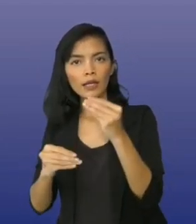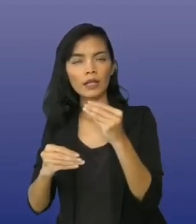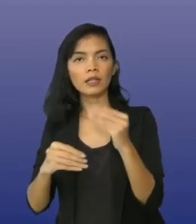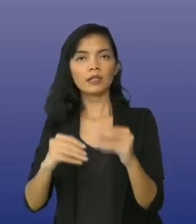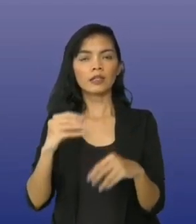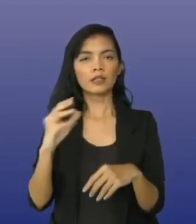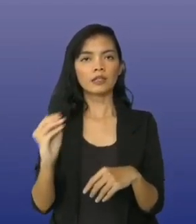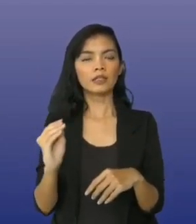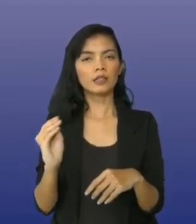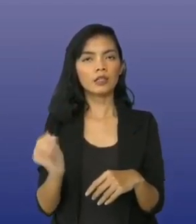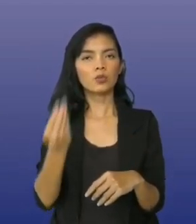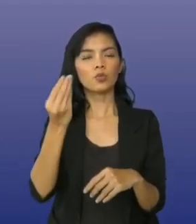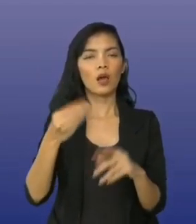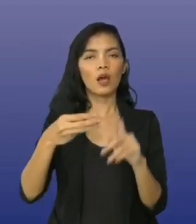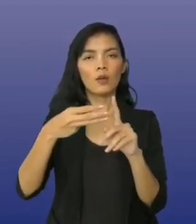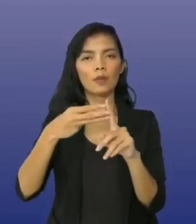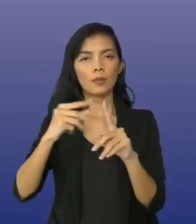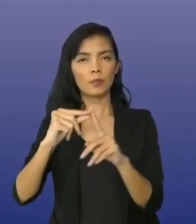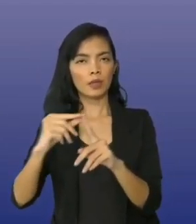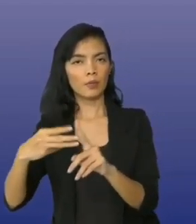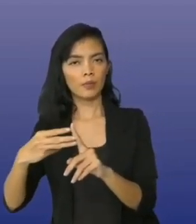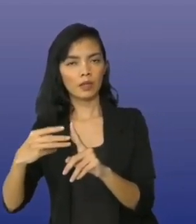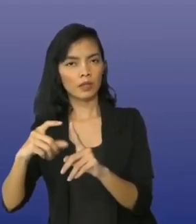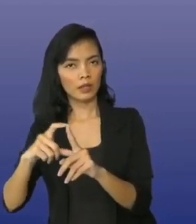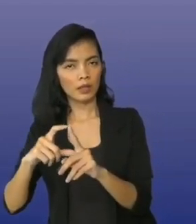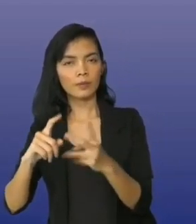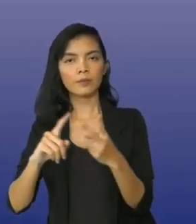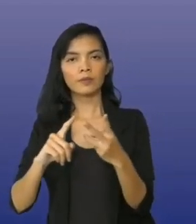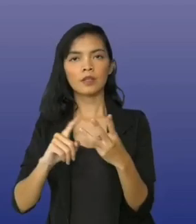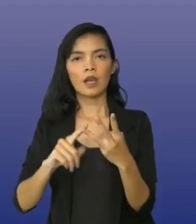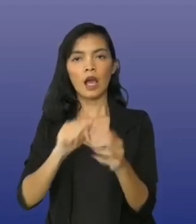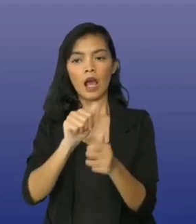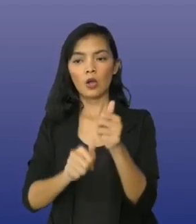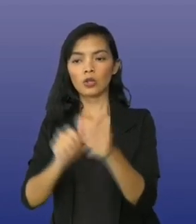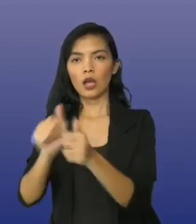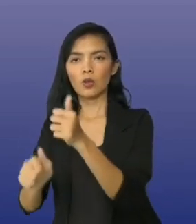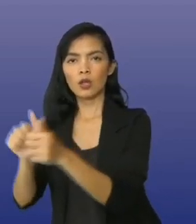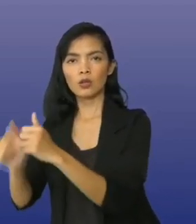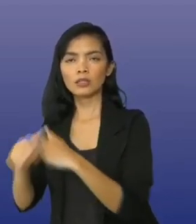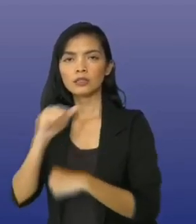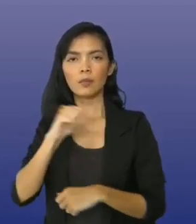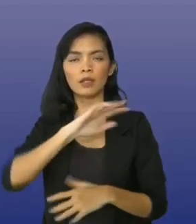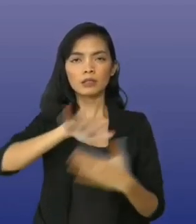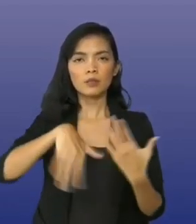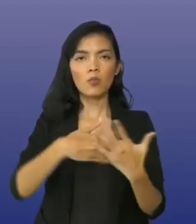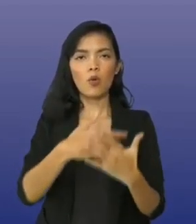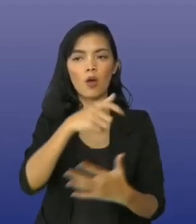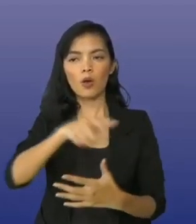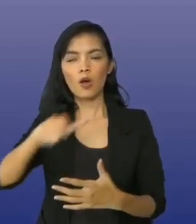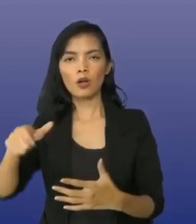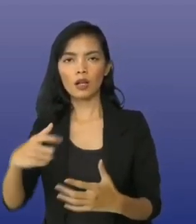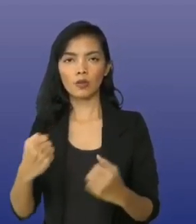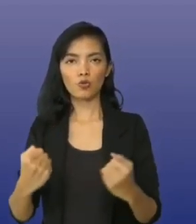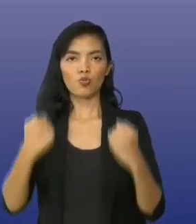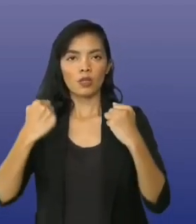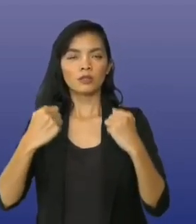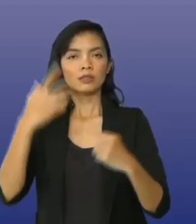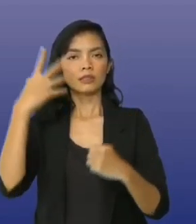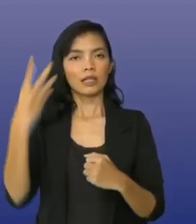BPD untuk memudahkan koordinasi anggota relawan seluruh komponen kekuatan di desa harus masuk